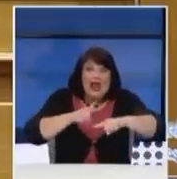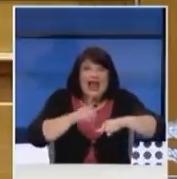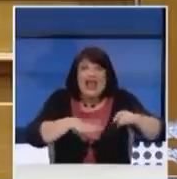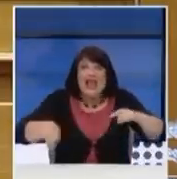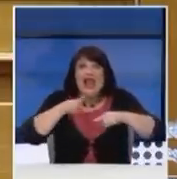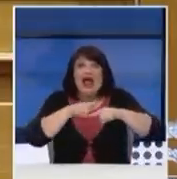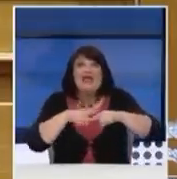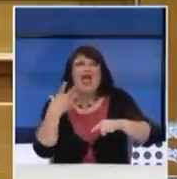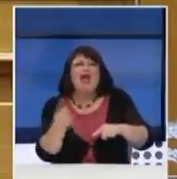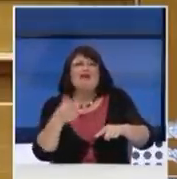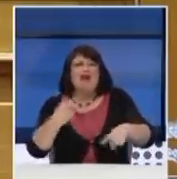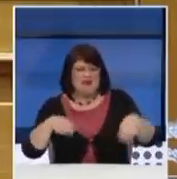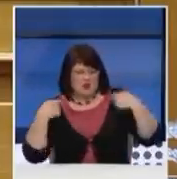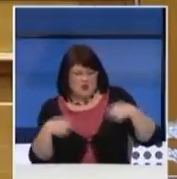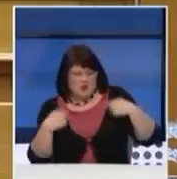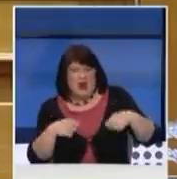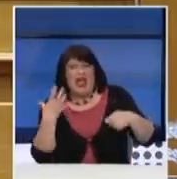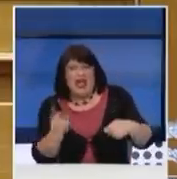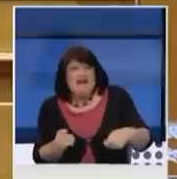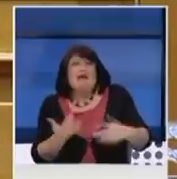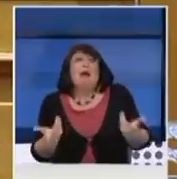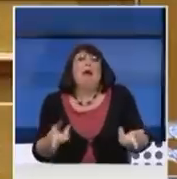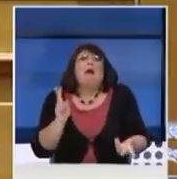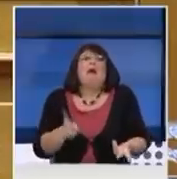ότι έχει αμύθιτους θησαυρούς δυστυχώς ή ευτυχώς για την πατρίδα.